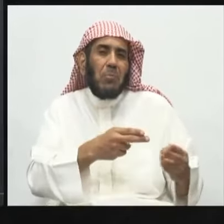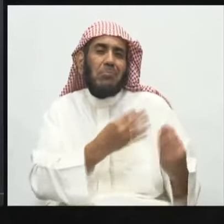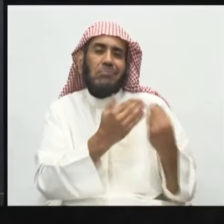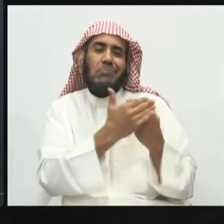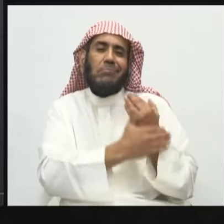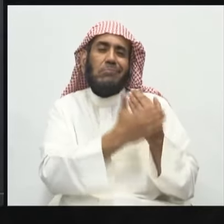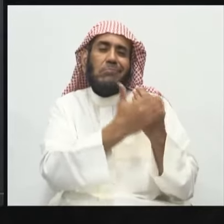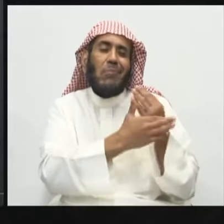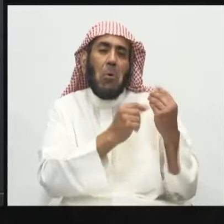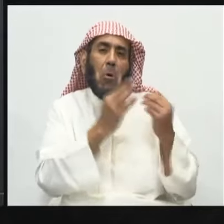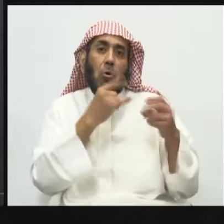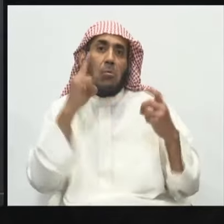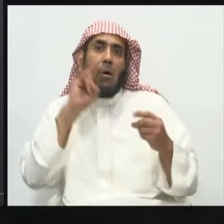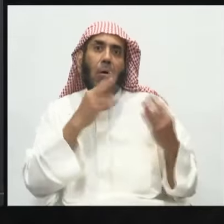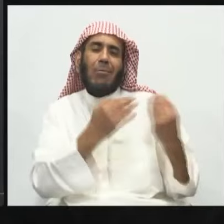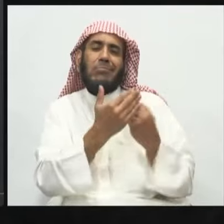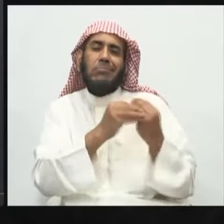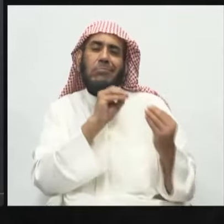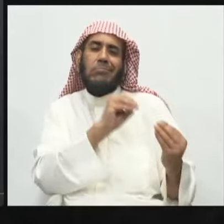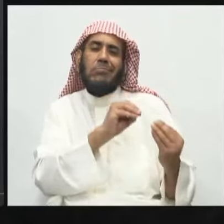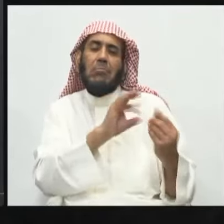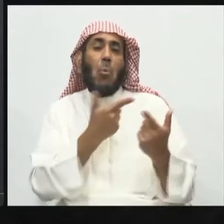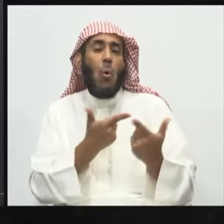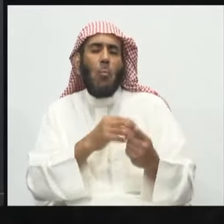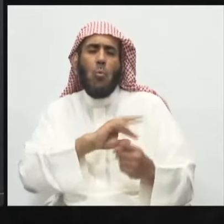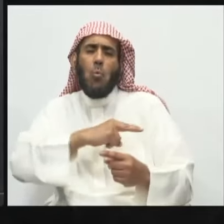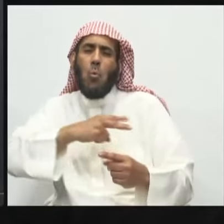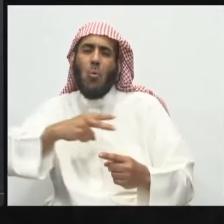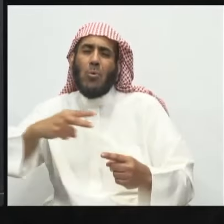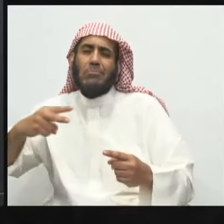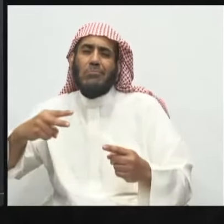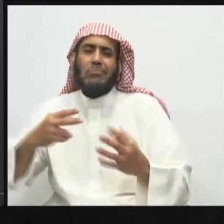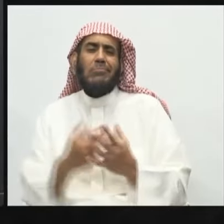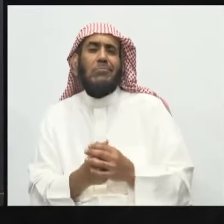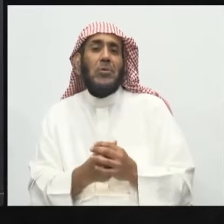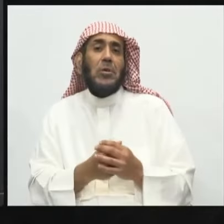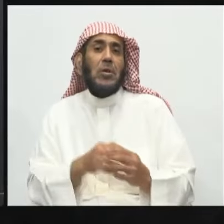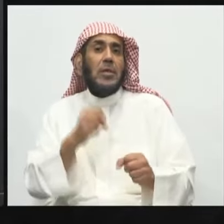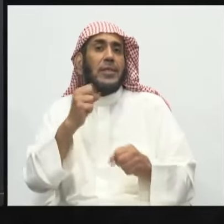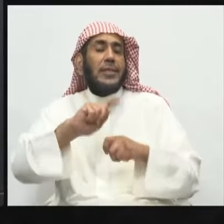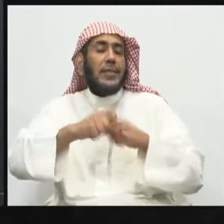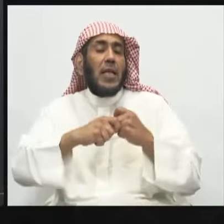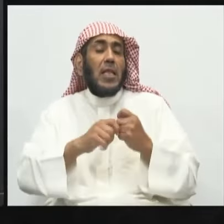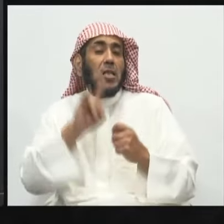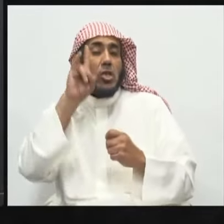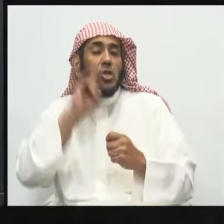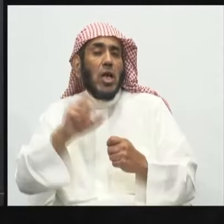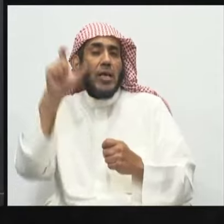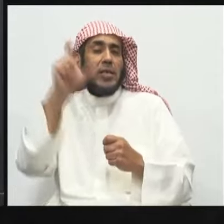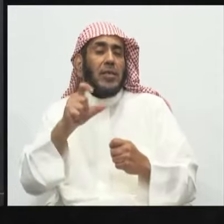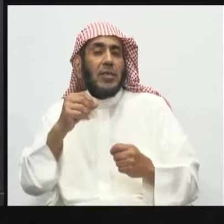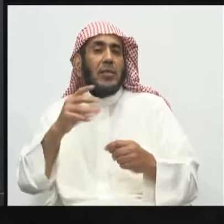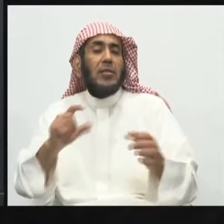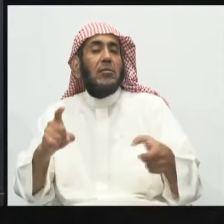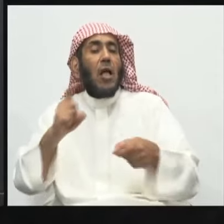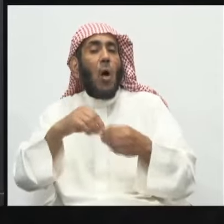بماذا لابد ان يرضيهم امور تجعل هذه الشياطين تتعاون